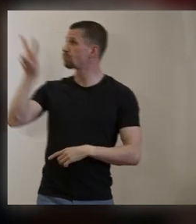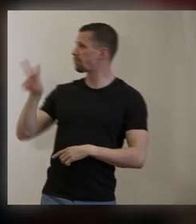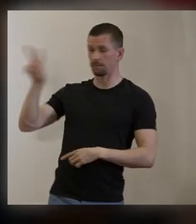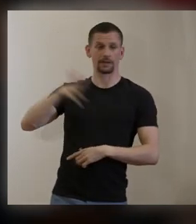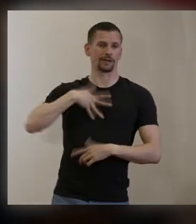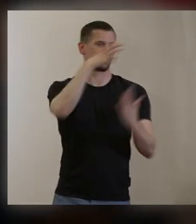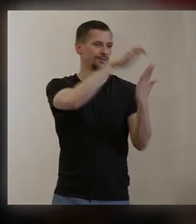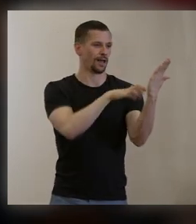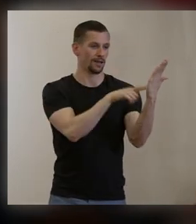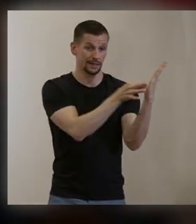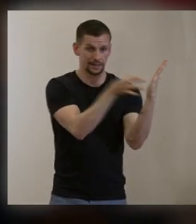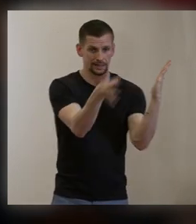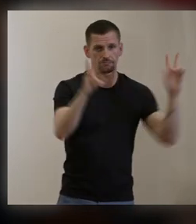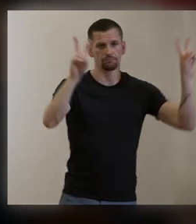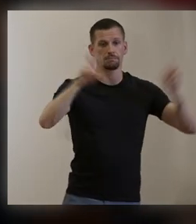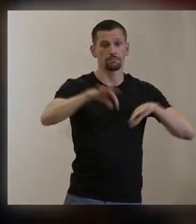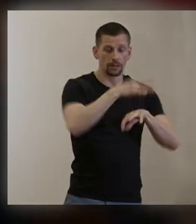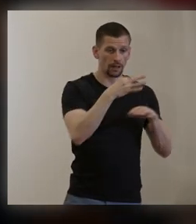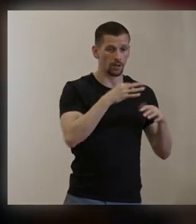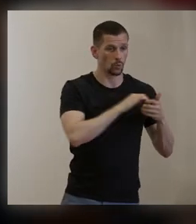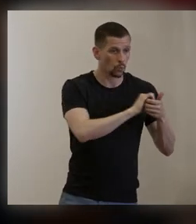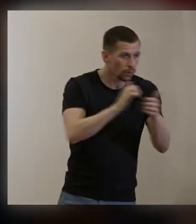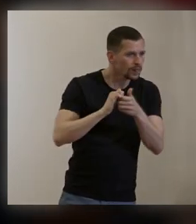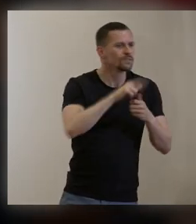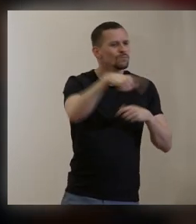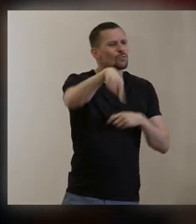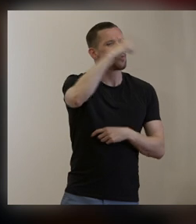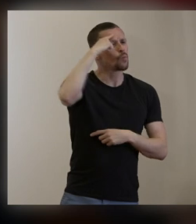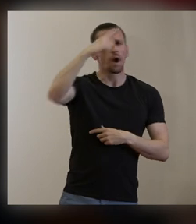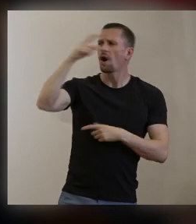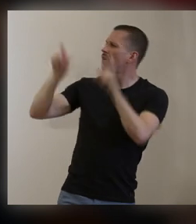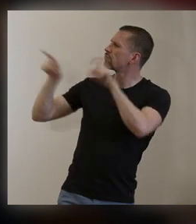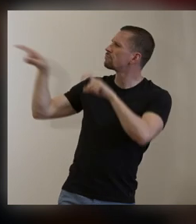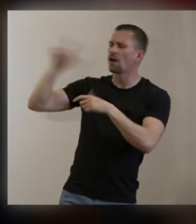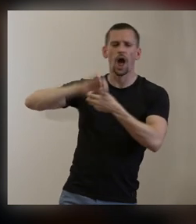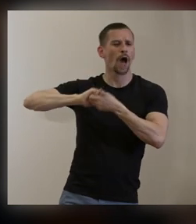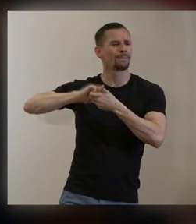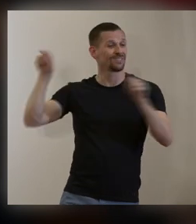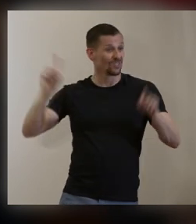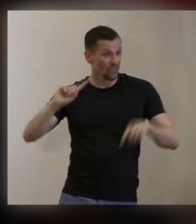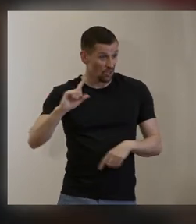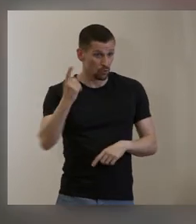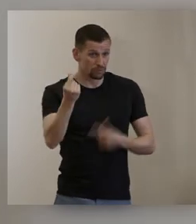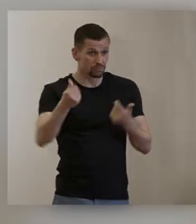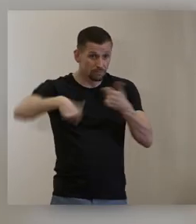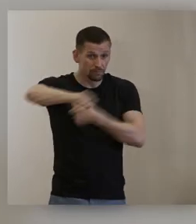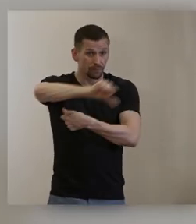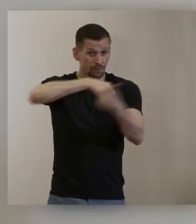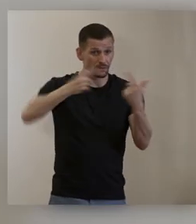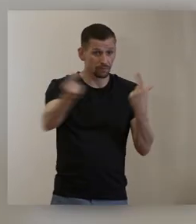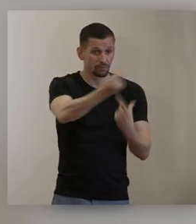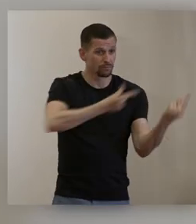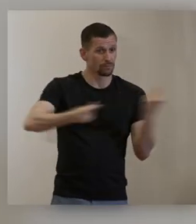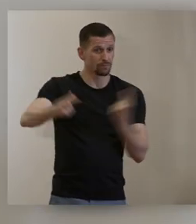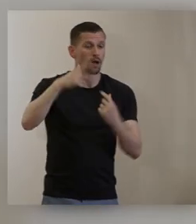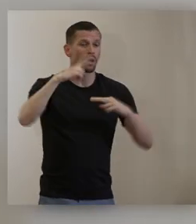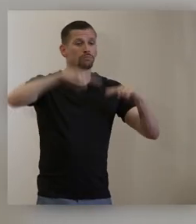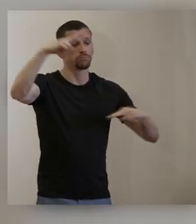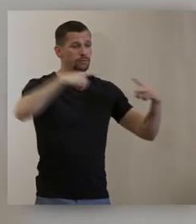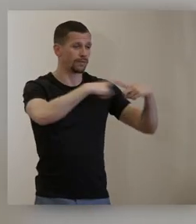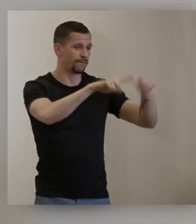couple de mariés. Mais non, c'est trois couples de rangs sociaux différents à l'intérieur de la domesticité de la maison. Donc, pour